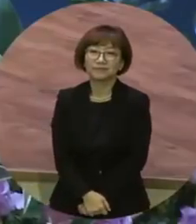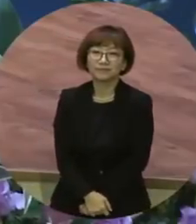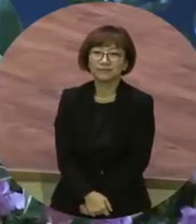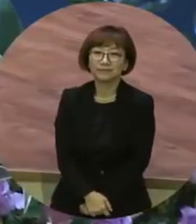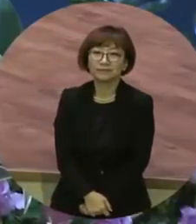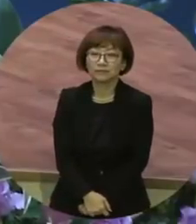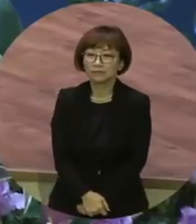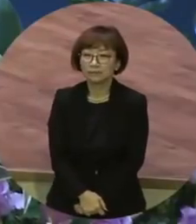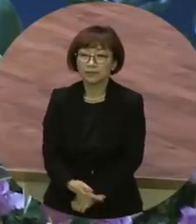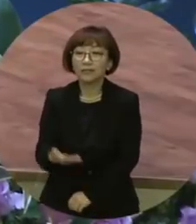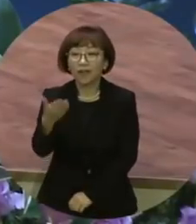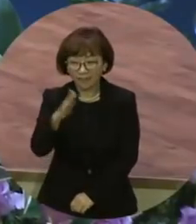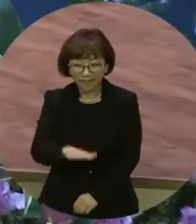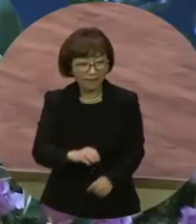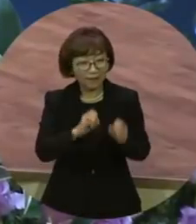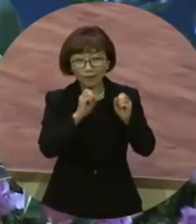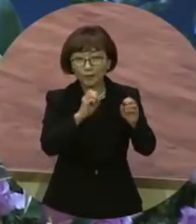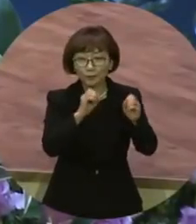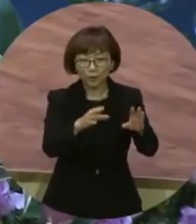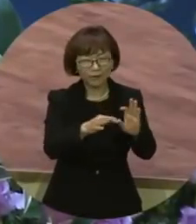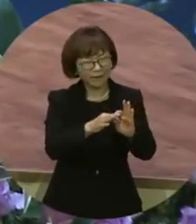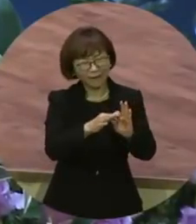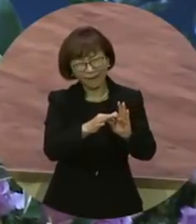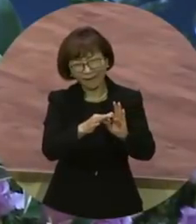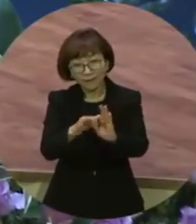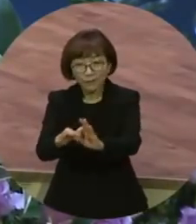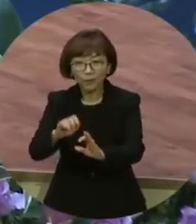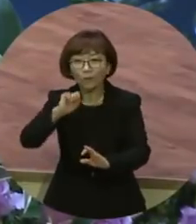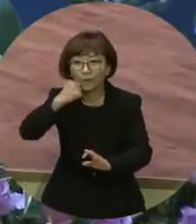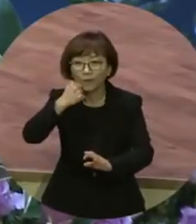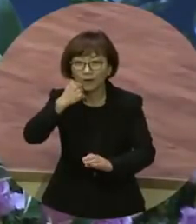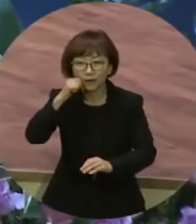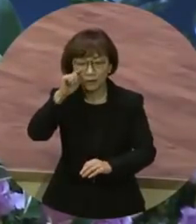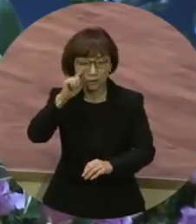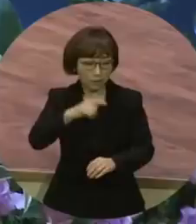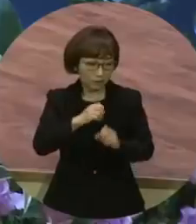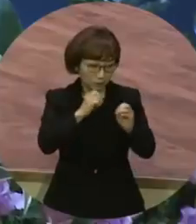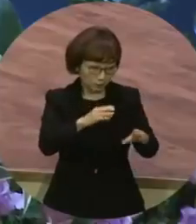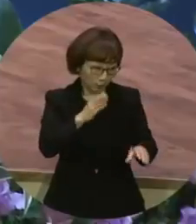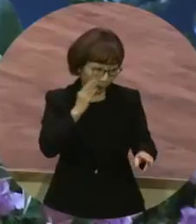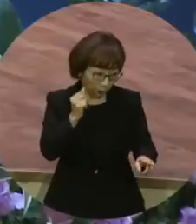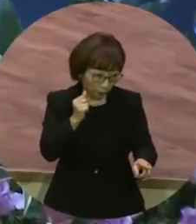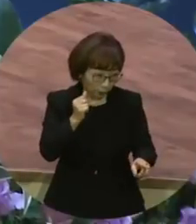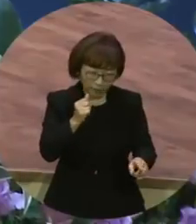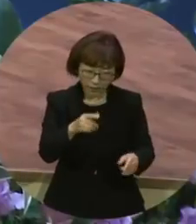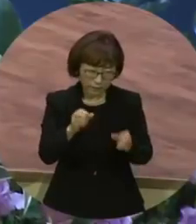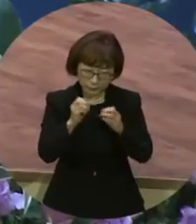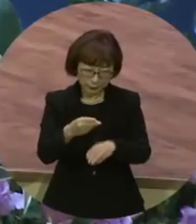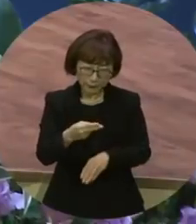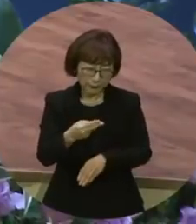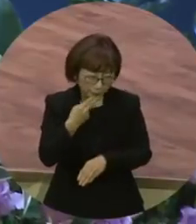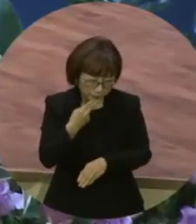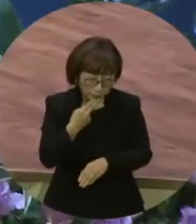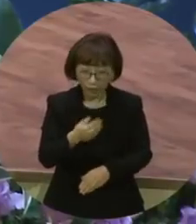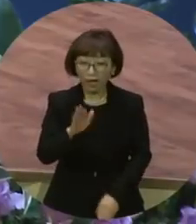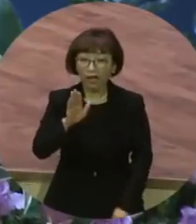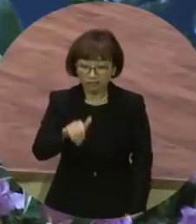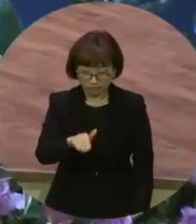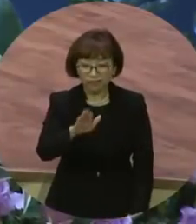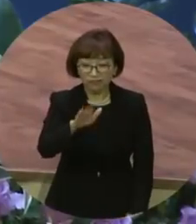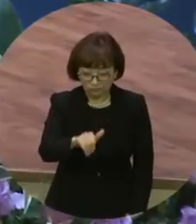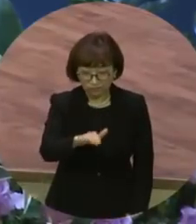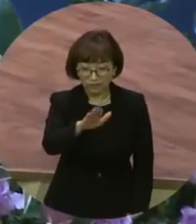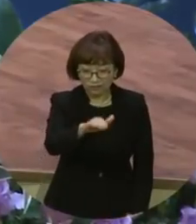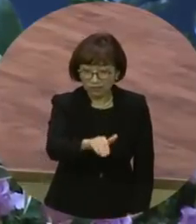근데 지속이 안 되더라고요. 또 전도가 안 돼. 이게 됐다가 안 되니까 더 괴롭더라고요. 하나님 나를 버렸나? 내가 제자가 아닌가?